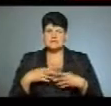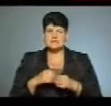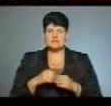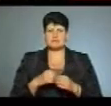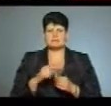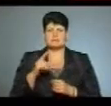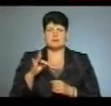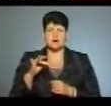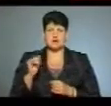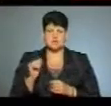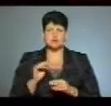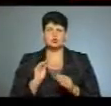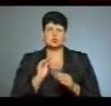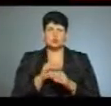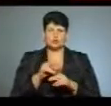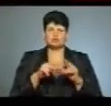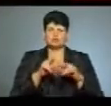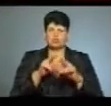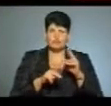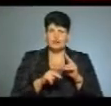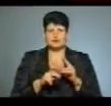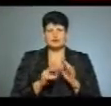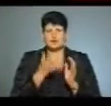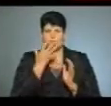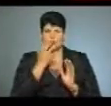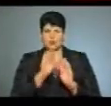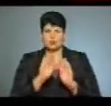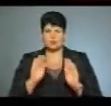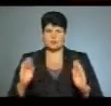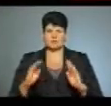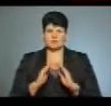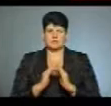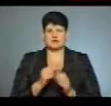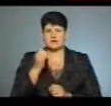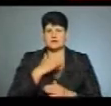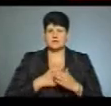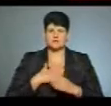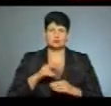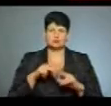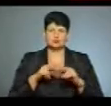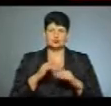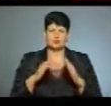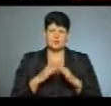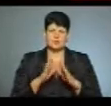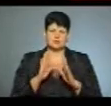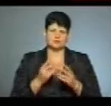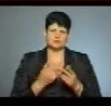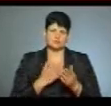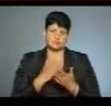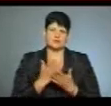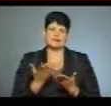добудувати і утеплити будинок. Я рада, що добудують хату нам, і я буду гратися.